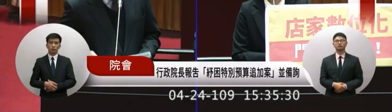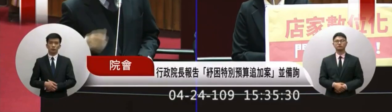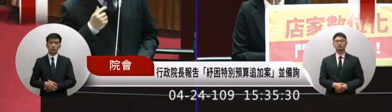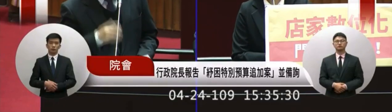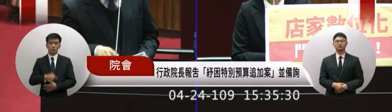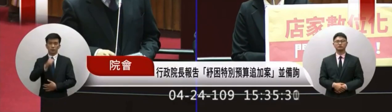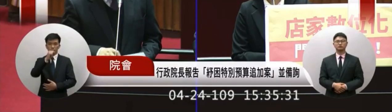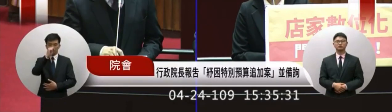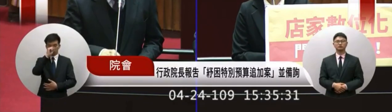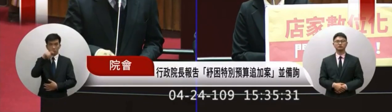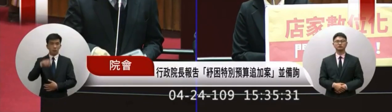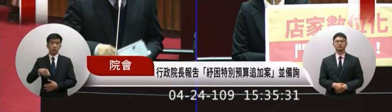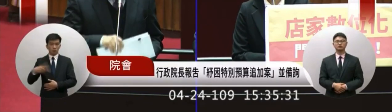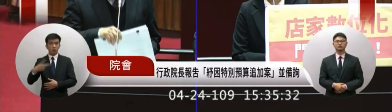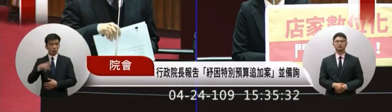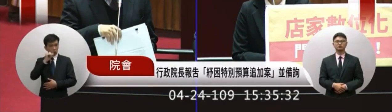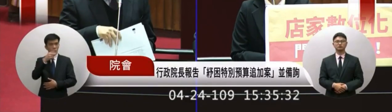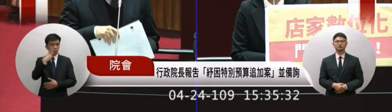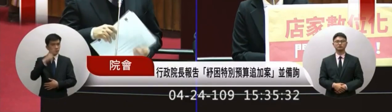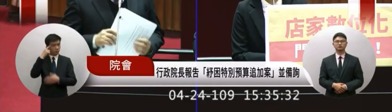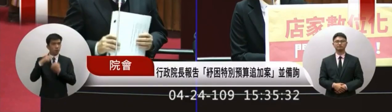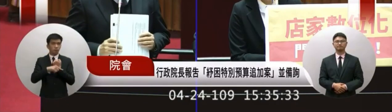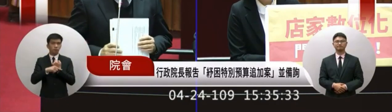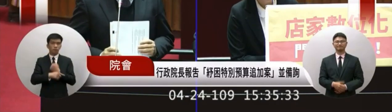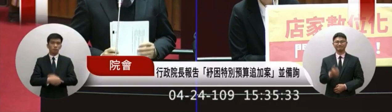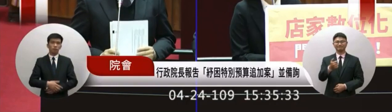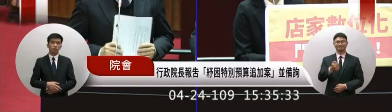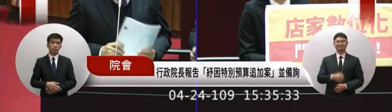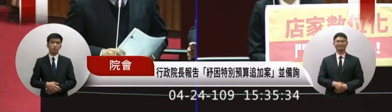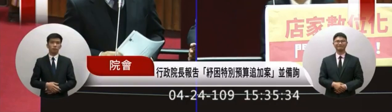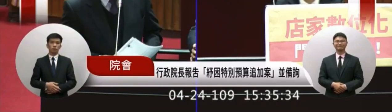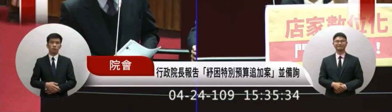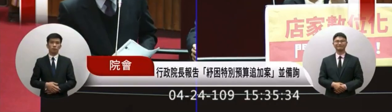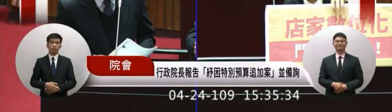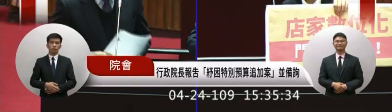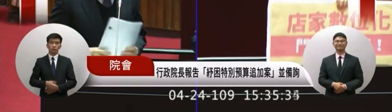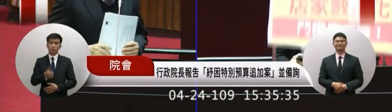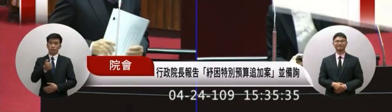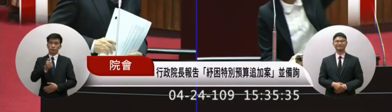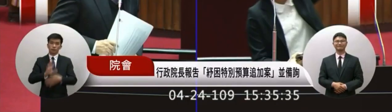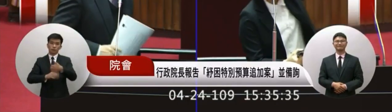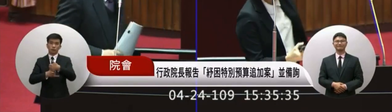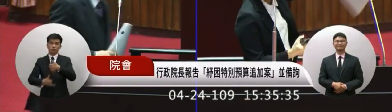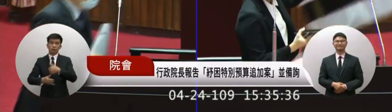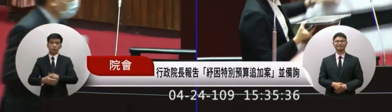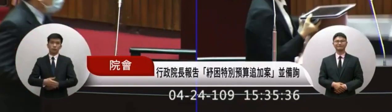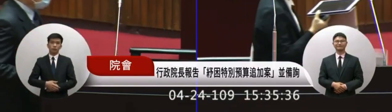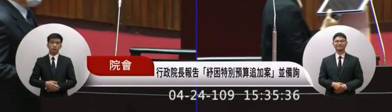好，我这个我们回去再了解，好不好？ 谢谢。 谢谢委员。